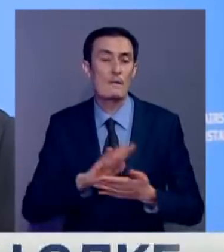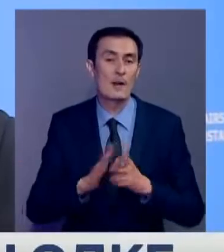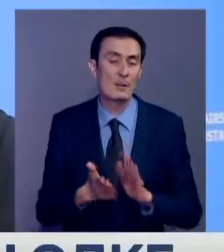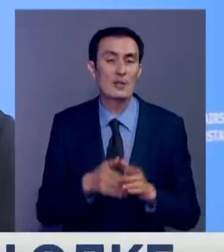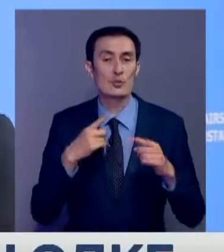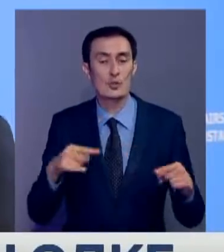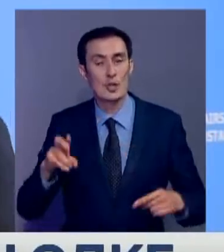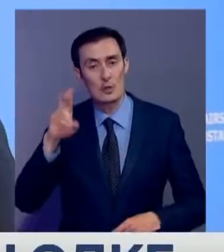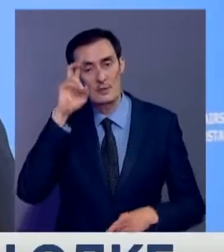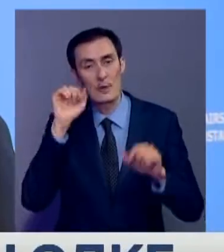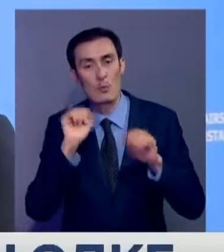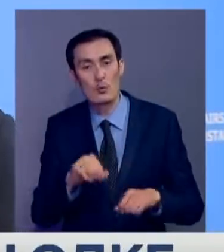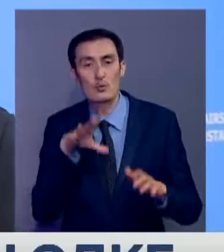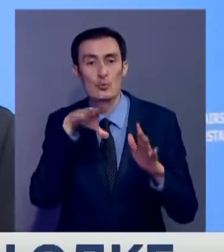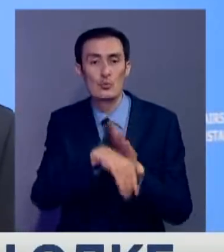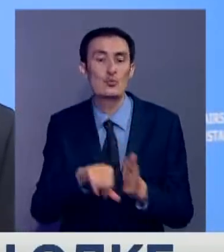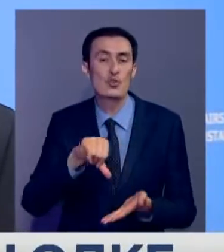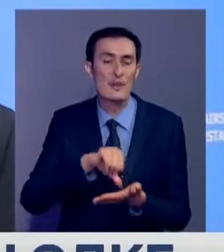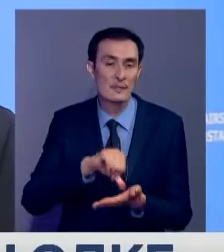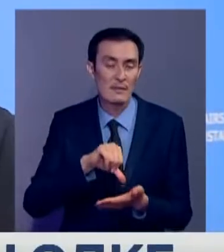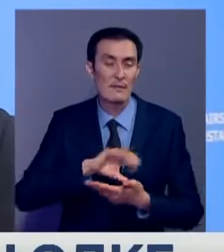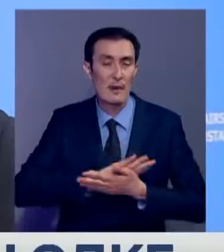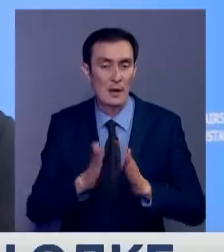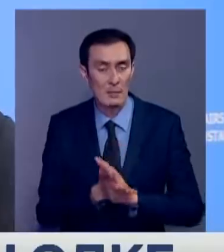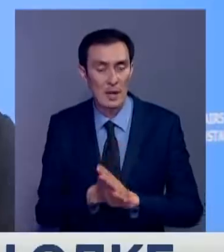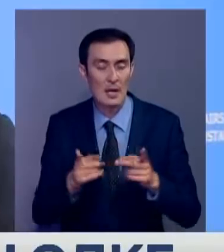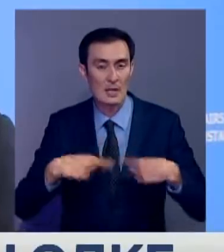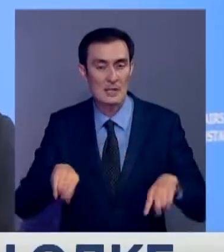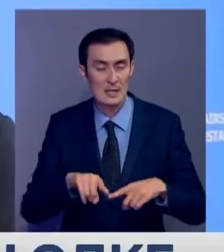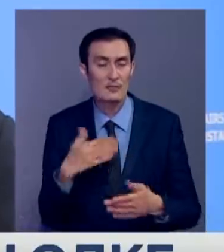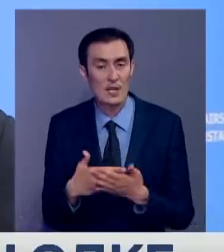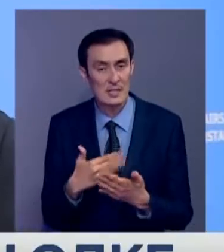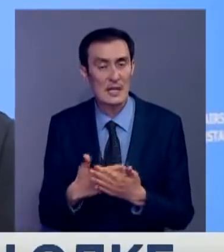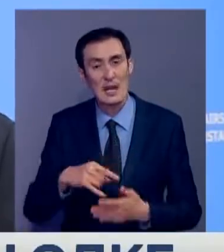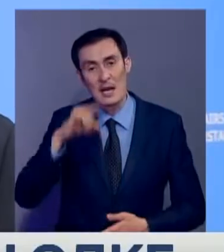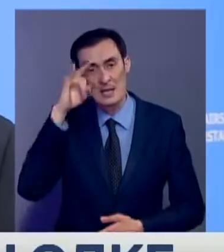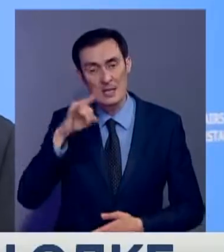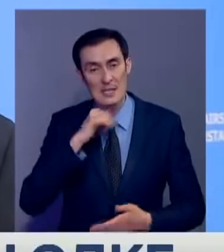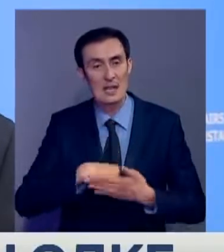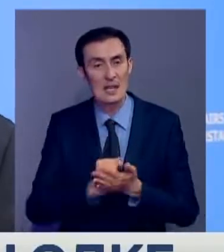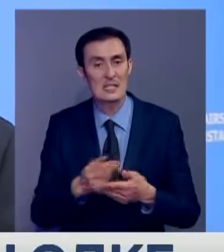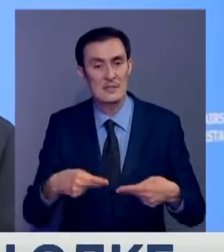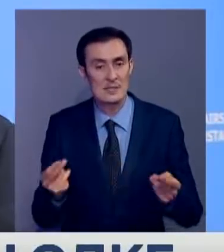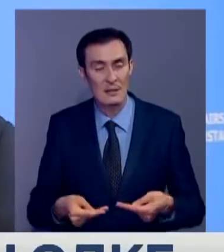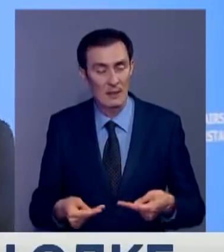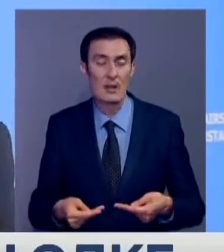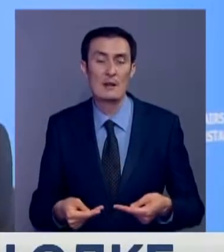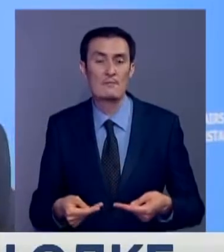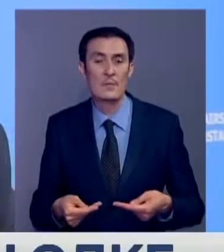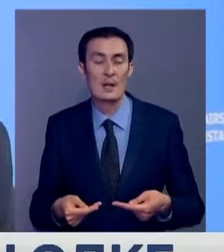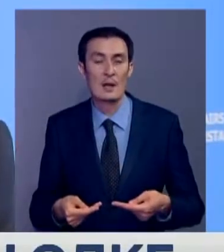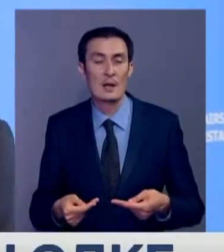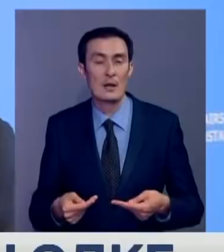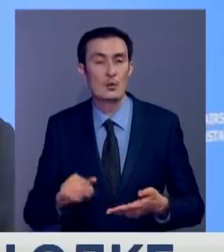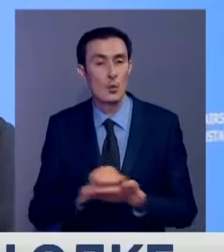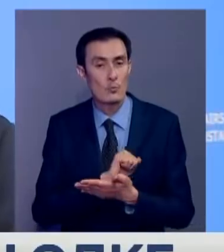другие страны могут участвовать в рамках этой организации. В частности, Казахстан ратифицировал